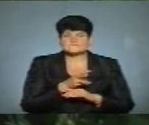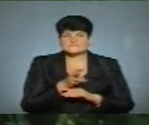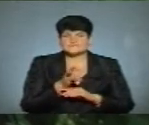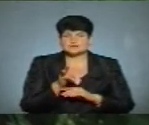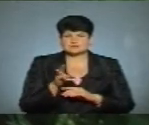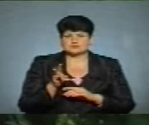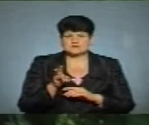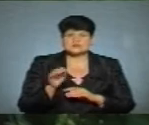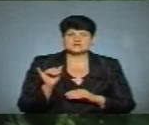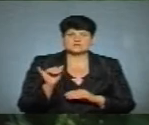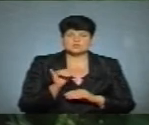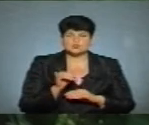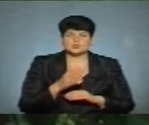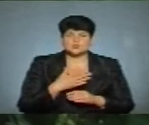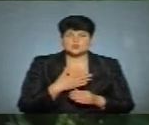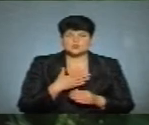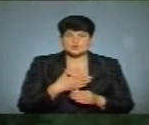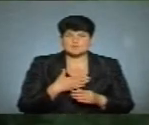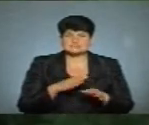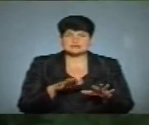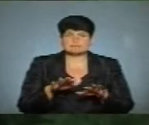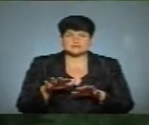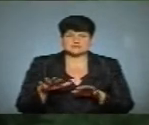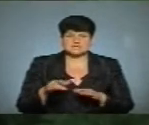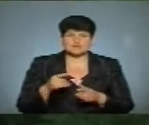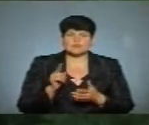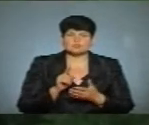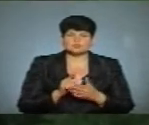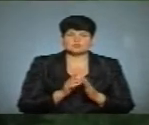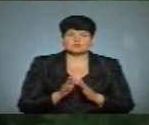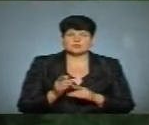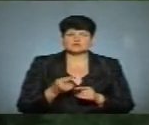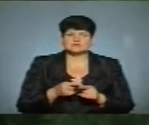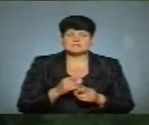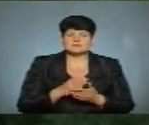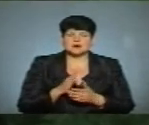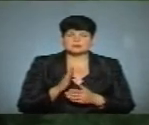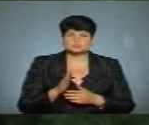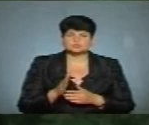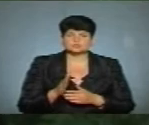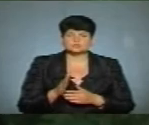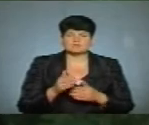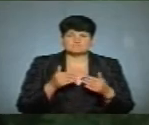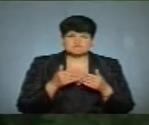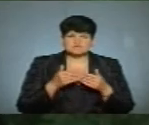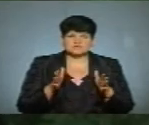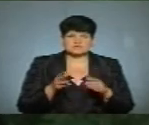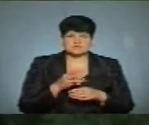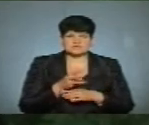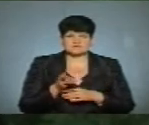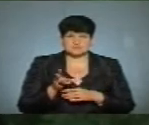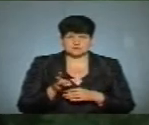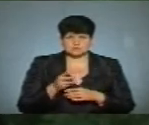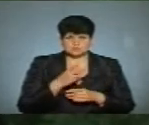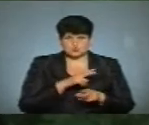в громадських місцях. В обов'язковому порядку це має бути обов'язково відкрите відеоспостереження, це